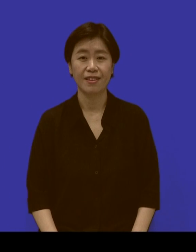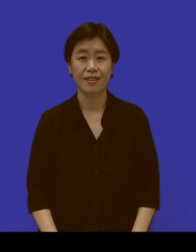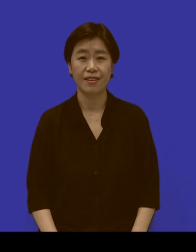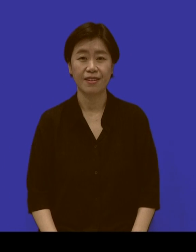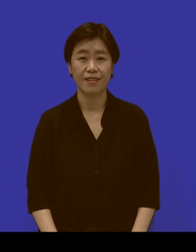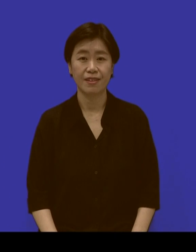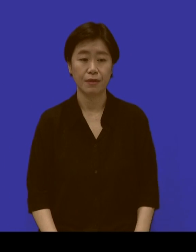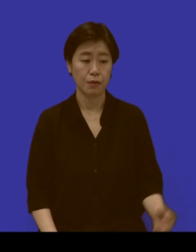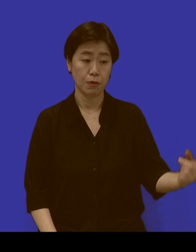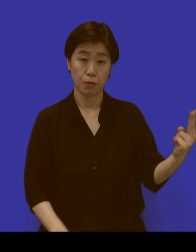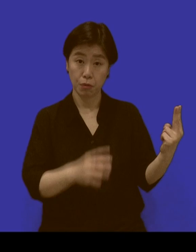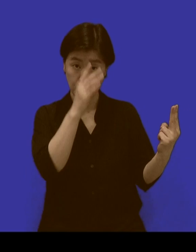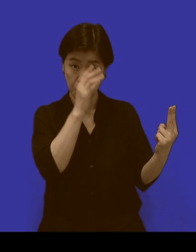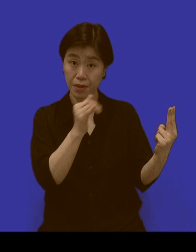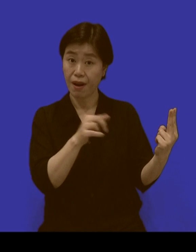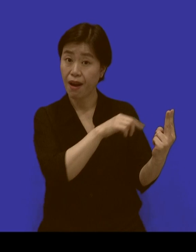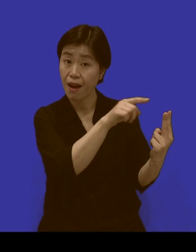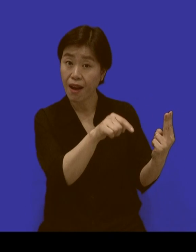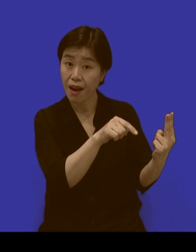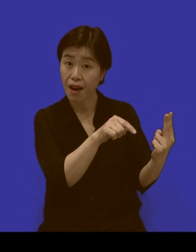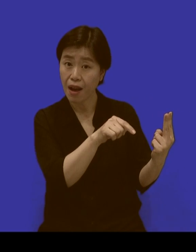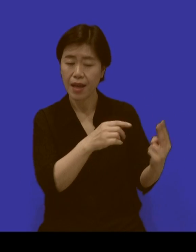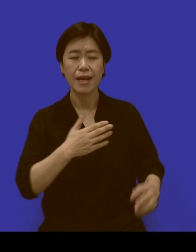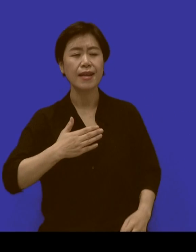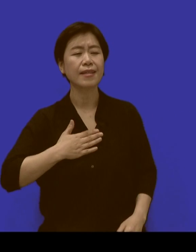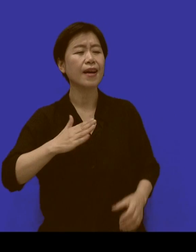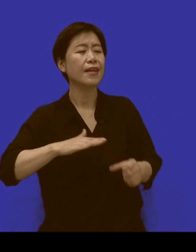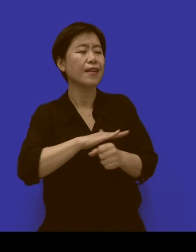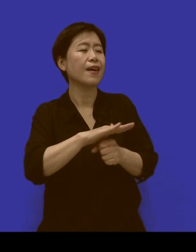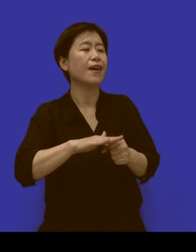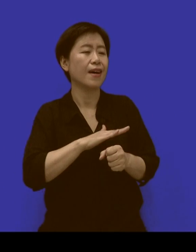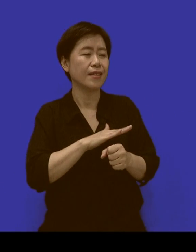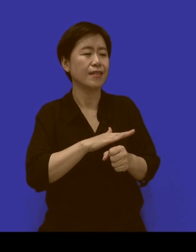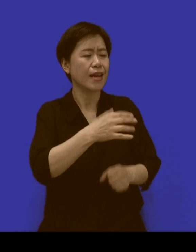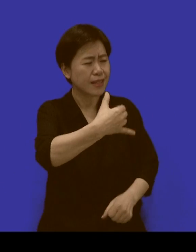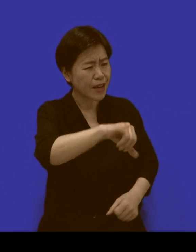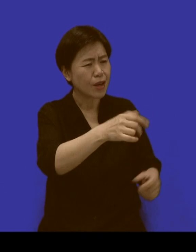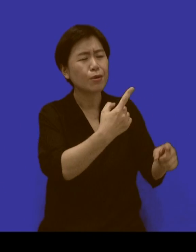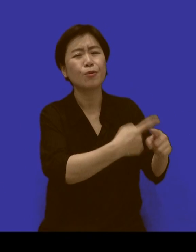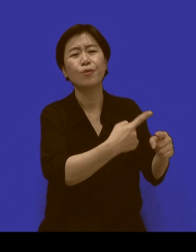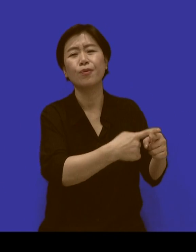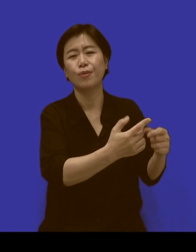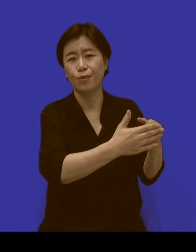이 환자분들이 나의 너무나 귀한 자녀들이란다. 네. 내가